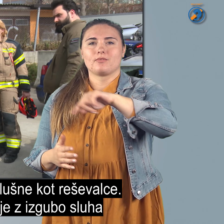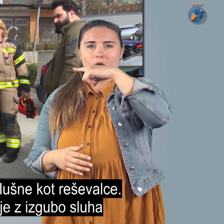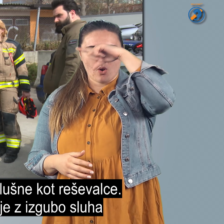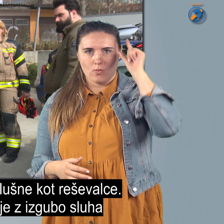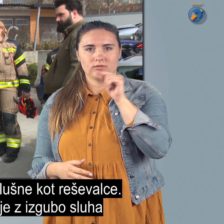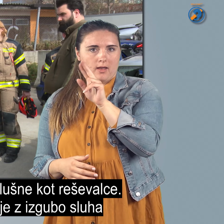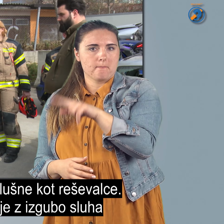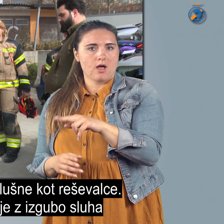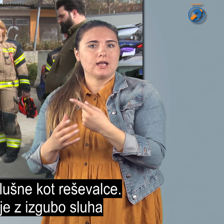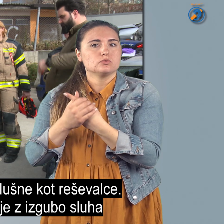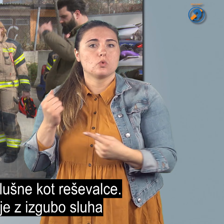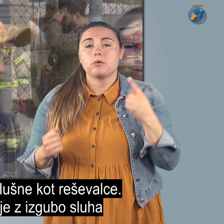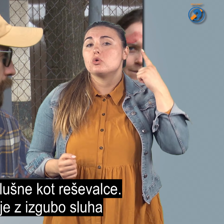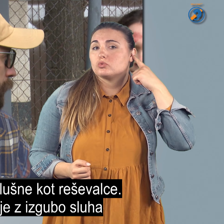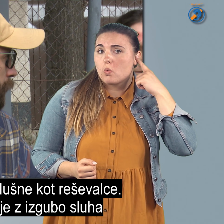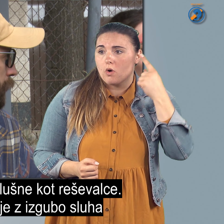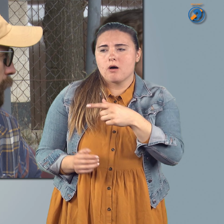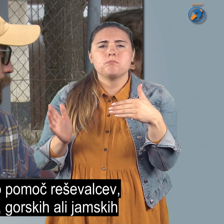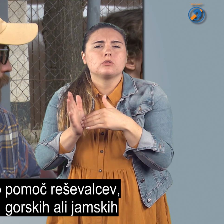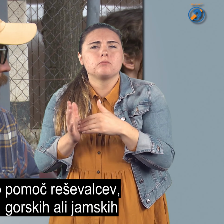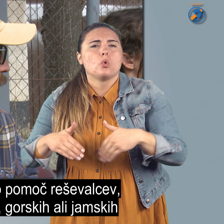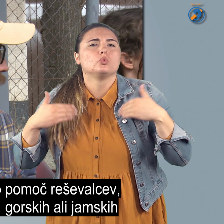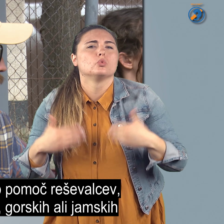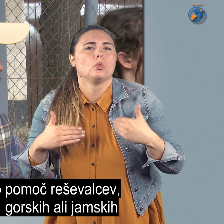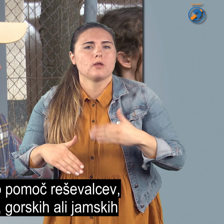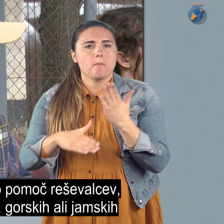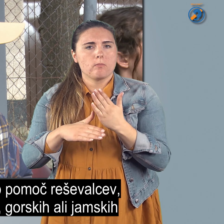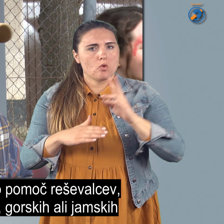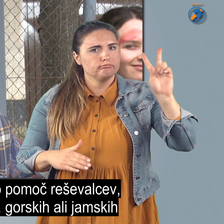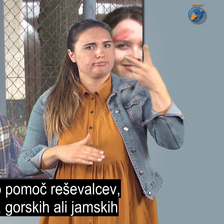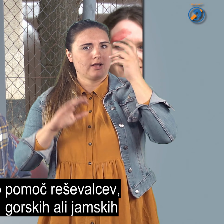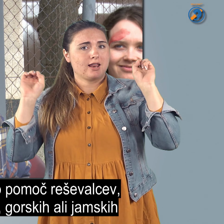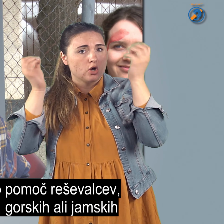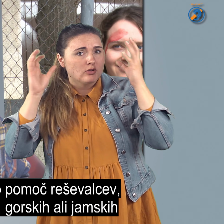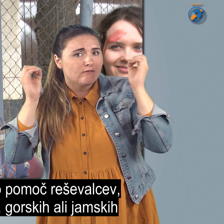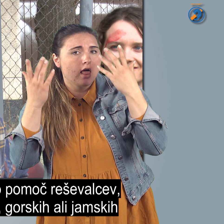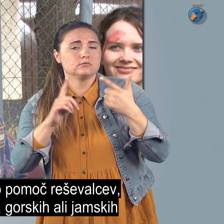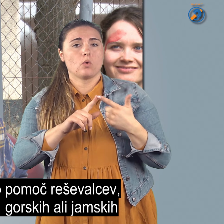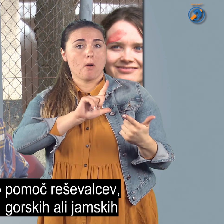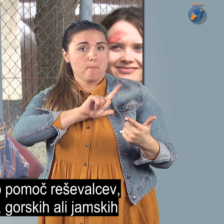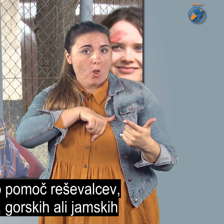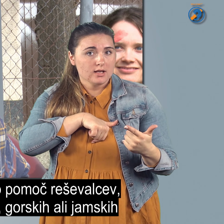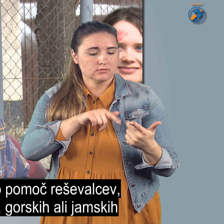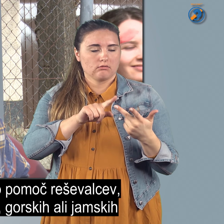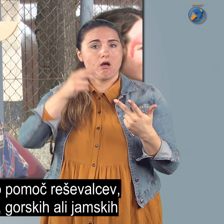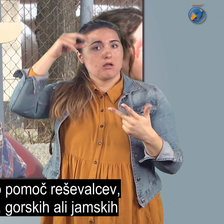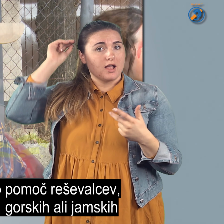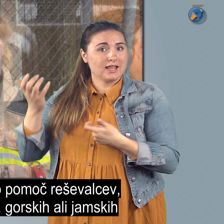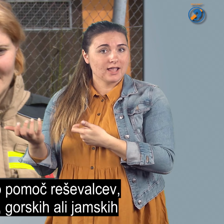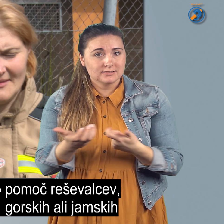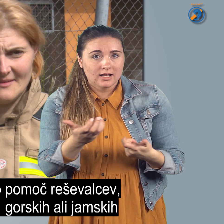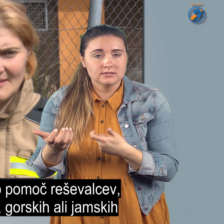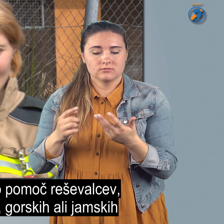Kadarkoli ljudje z izgubo sluha potrebujejo nujno pomoč reševalcev, policije, gasilcev, gorskih